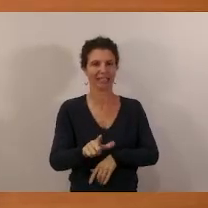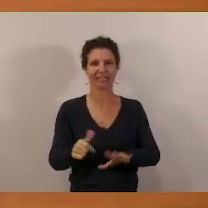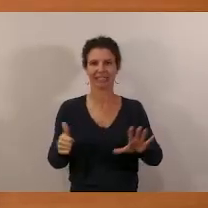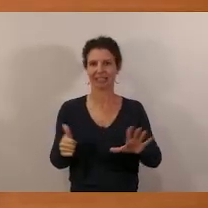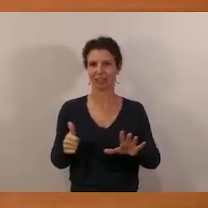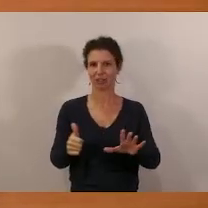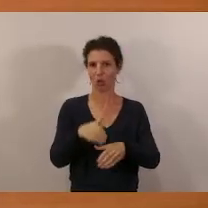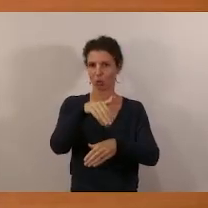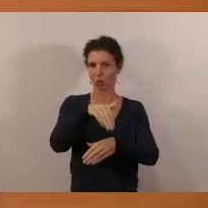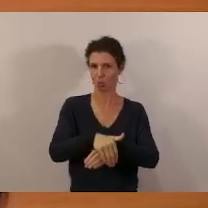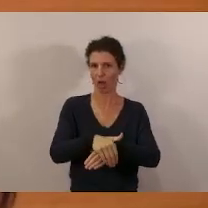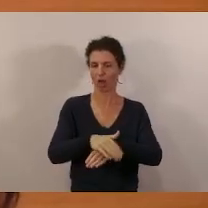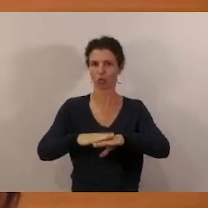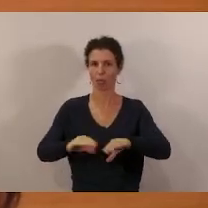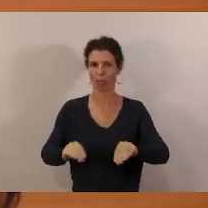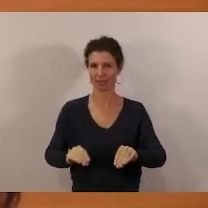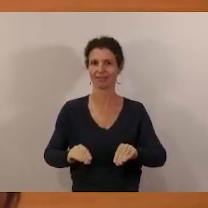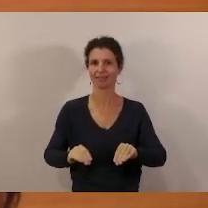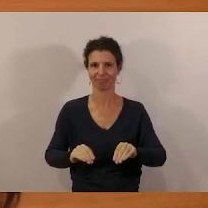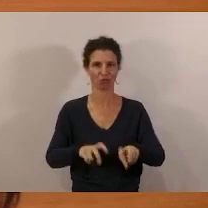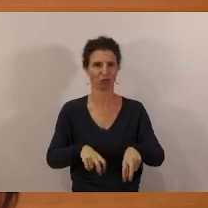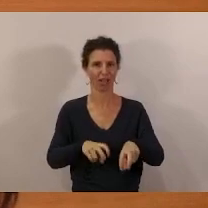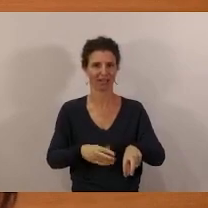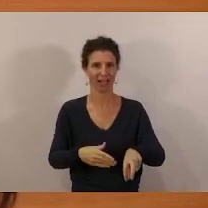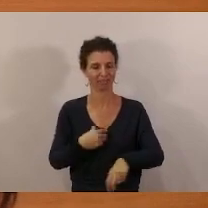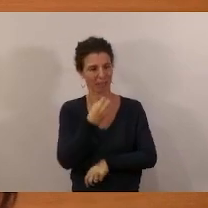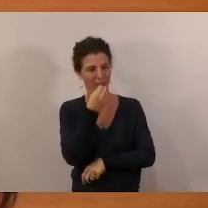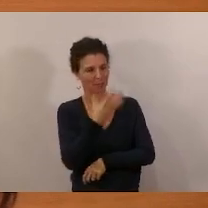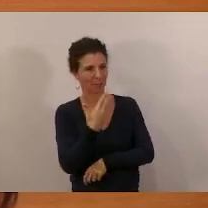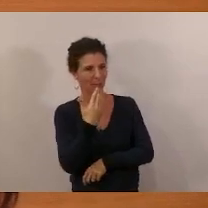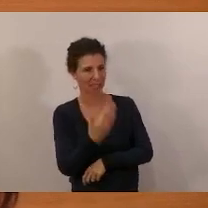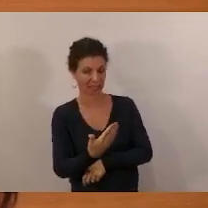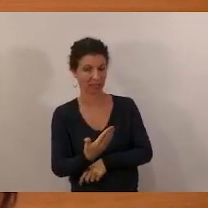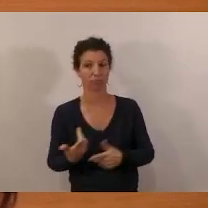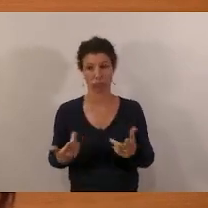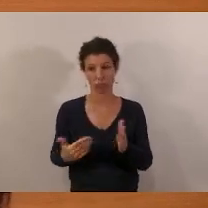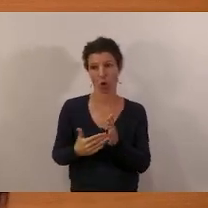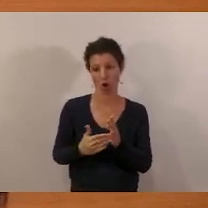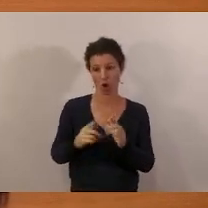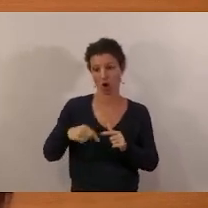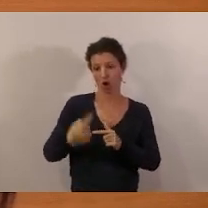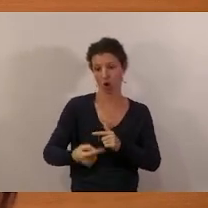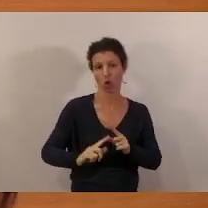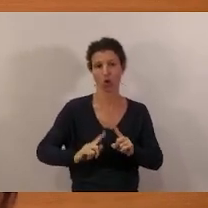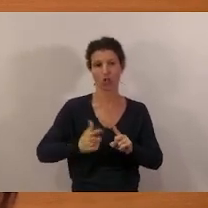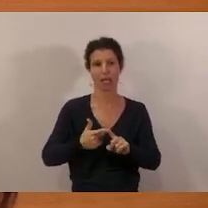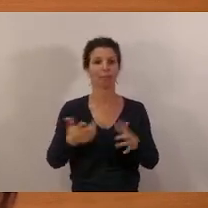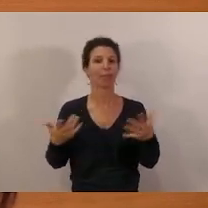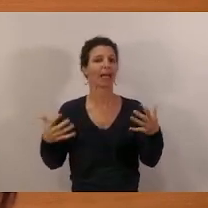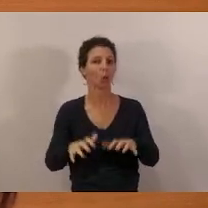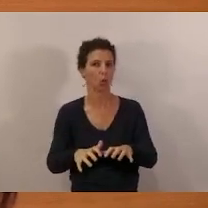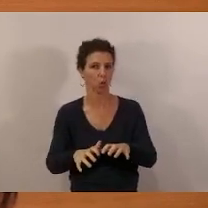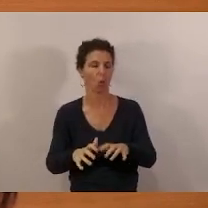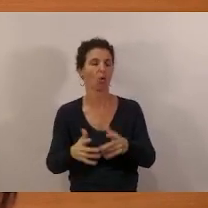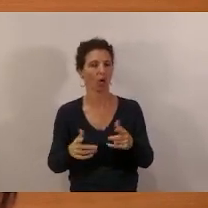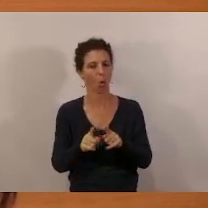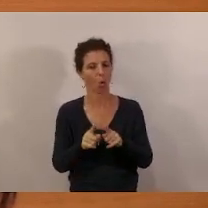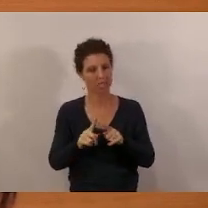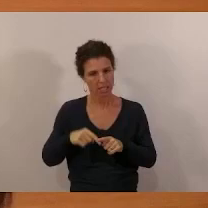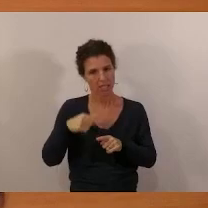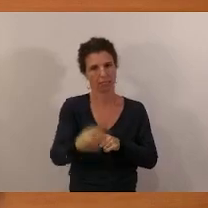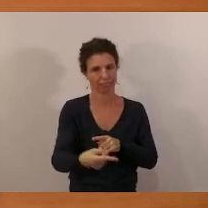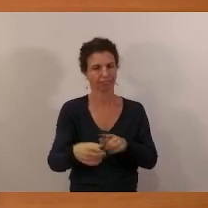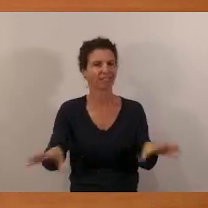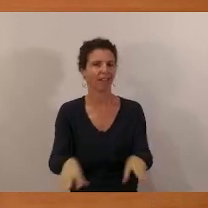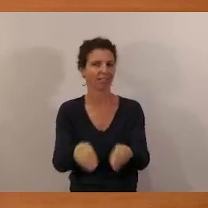18h dans le jardin. Voilà. Merci. Et il y aura sans doute une deuxième réunion, plus une synthèse. Il n'y aura pas qu'une seule réunion.